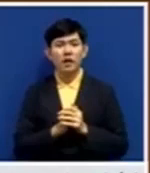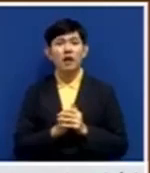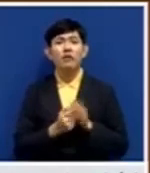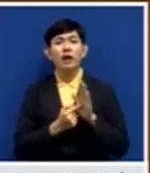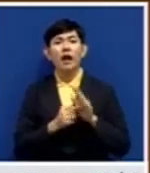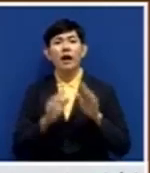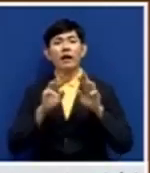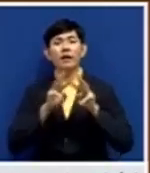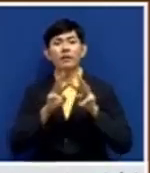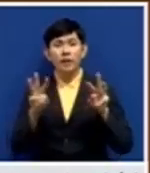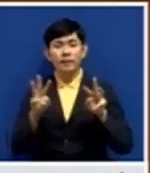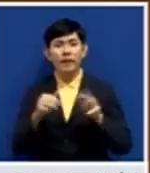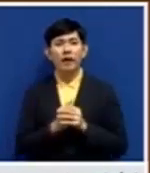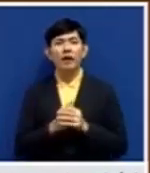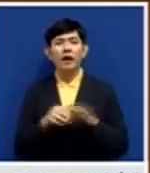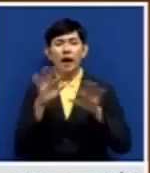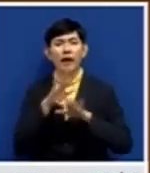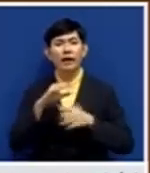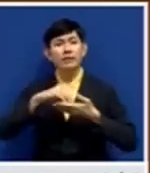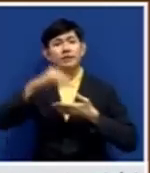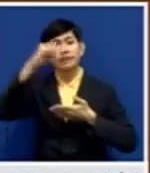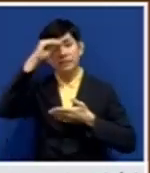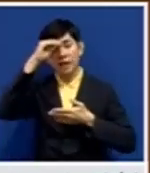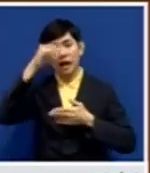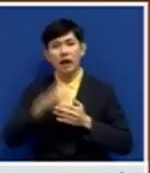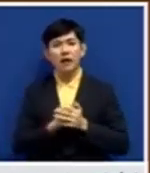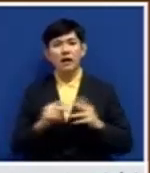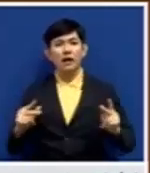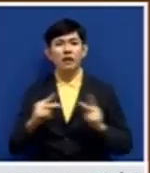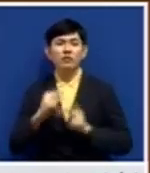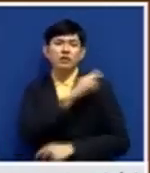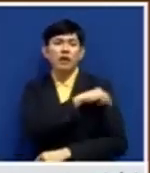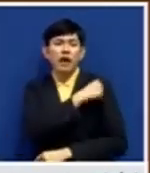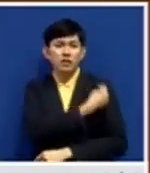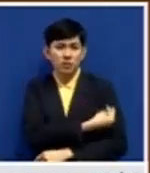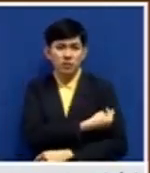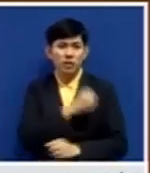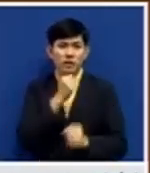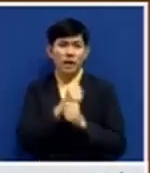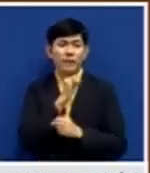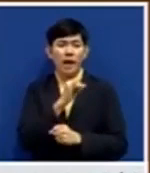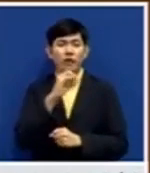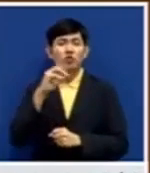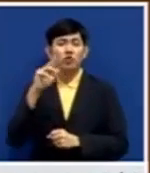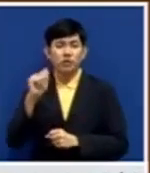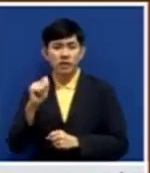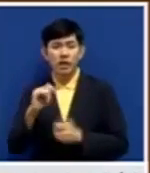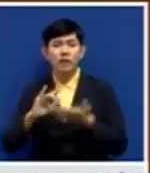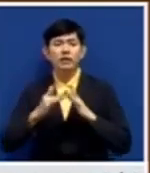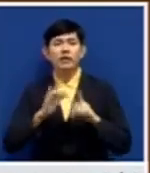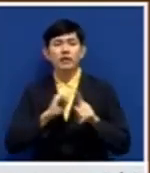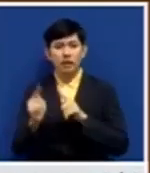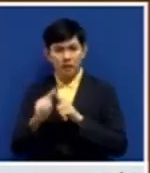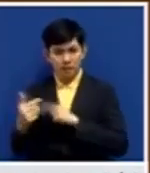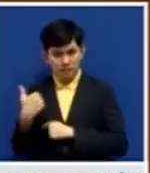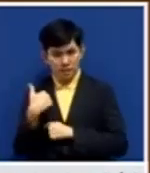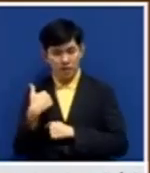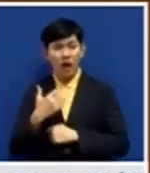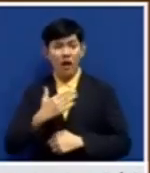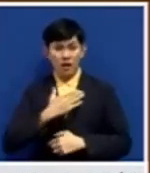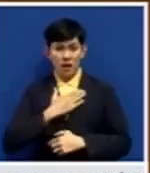รื่องสมาร์ทซิตี้การศึกษาสาธารณสุขมันผ่าน IoT ผ่านอินเทอร์เน็ตทั้งสิ้นแล้วเ